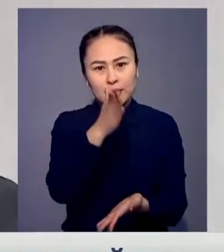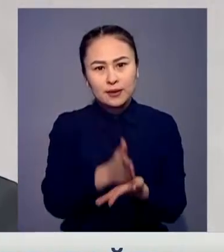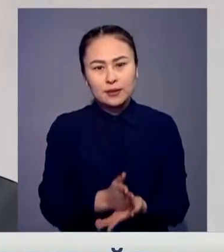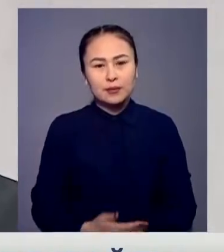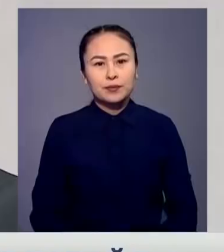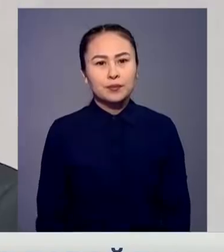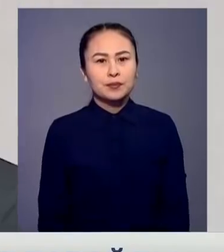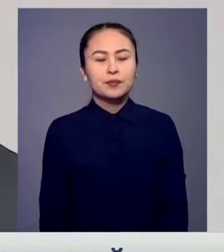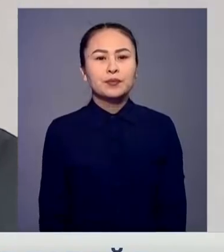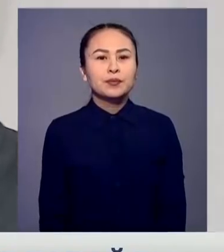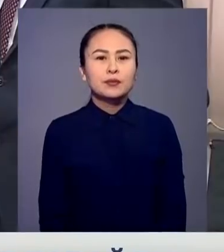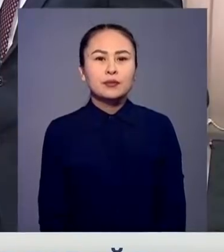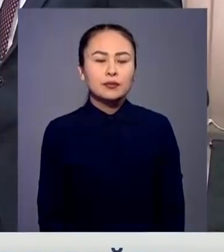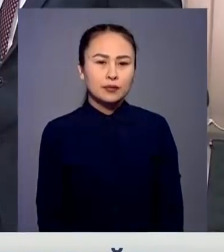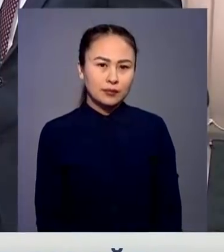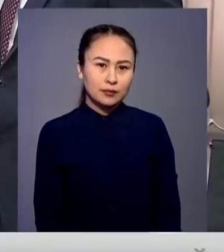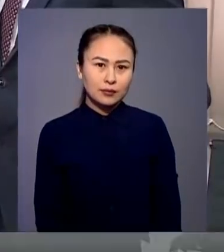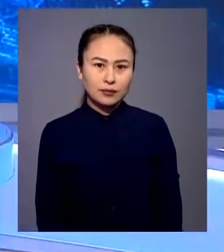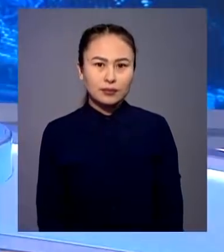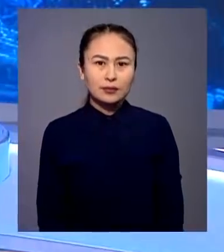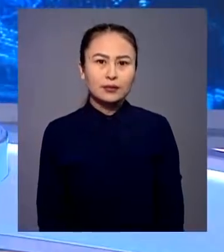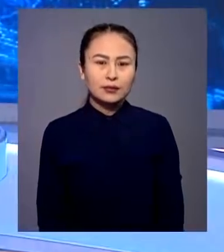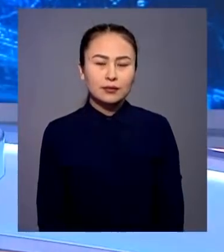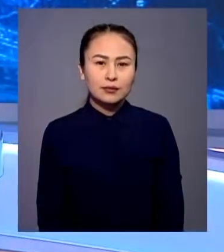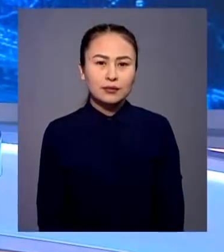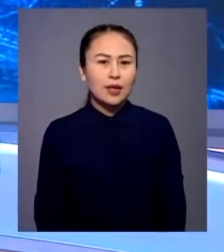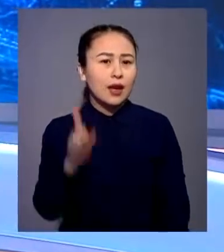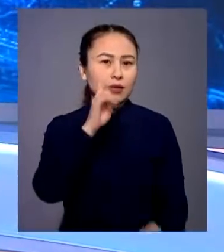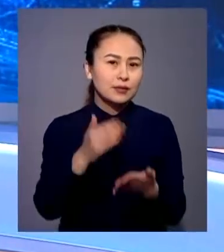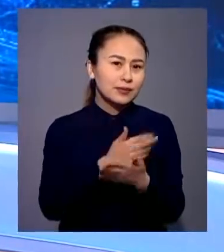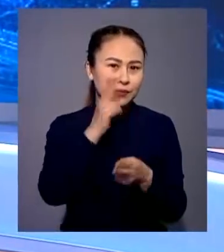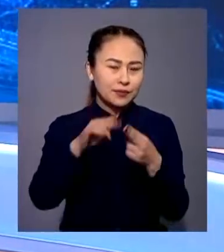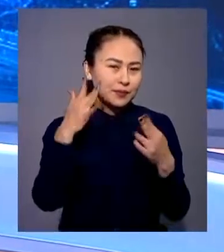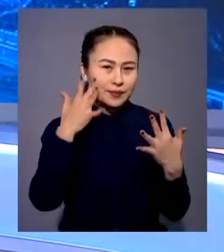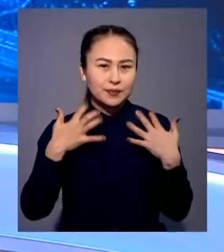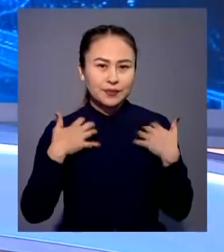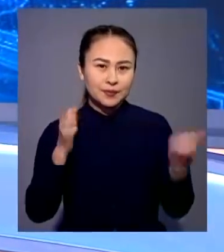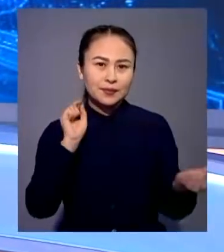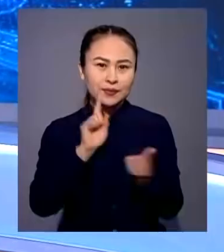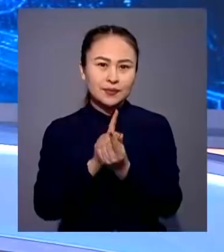Әзірге айтарымыз осы. Ден қойып тыңдағандарыңызға рахмет.